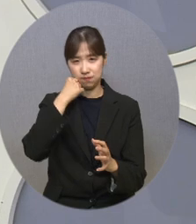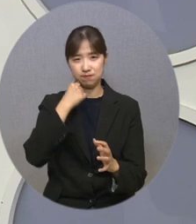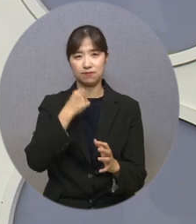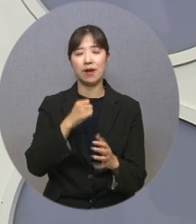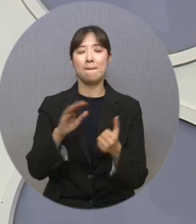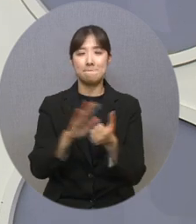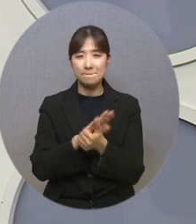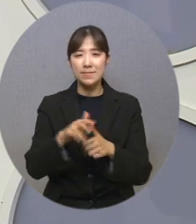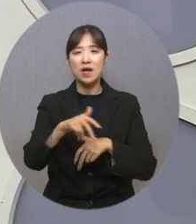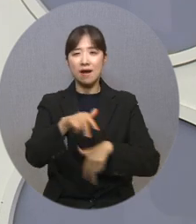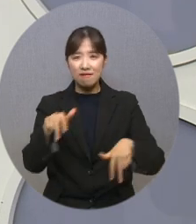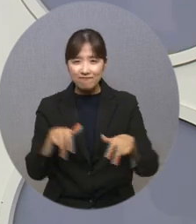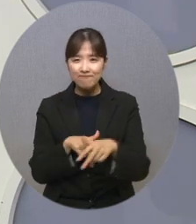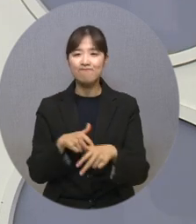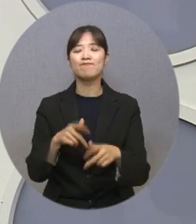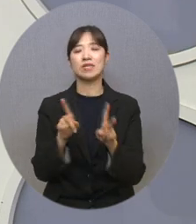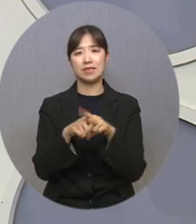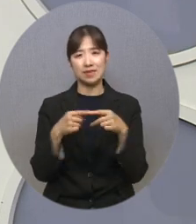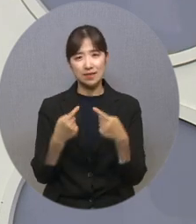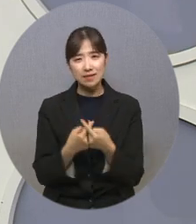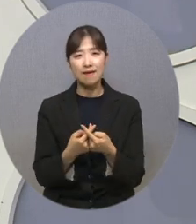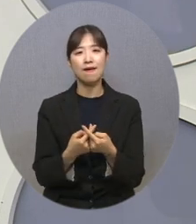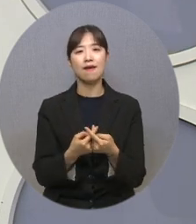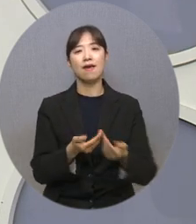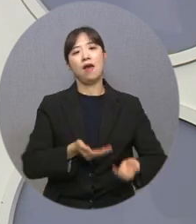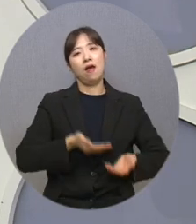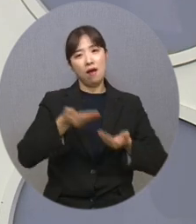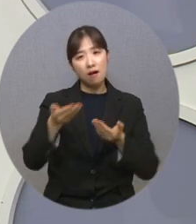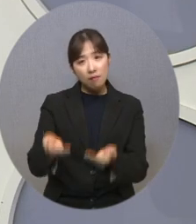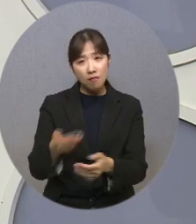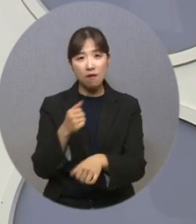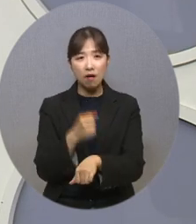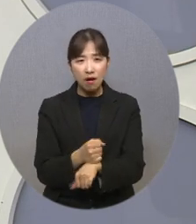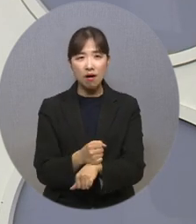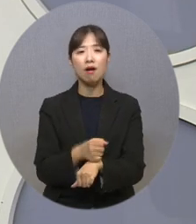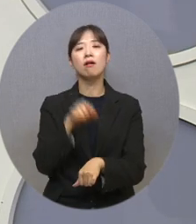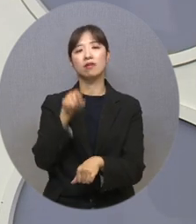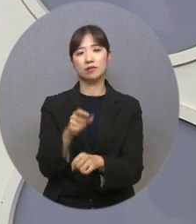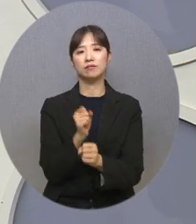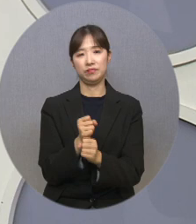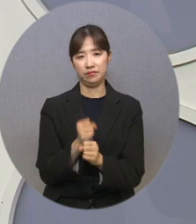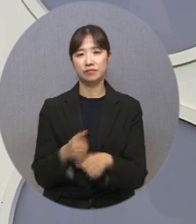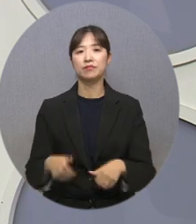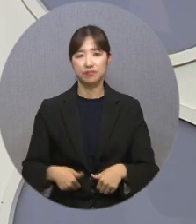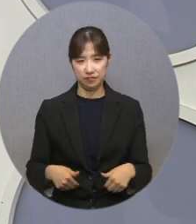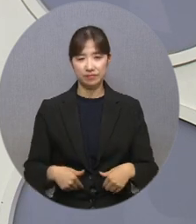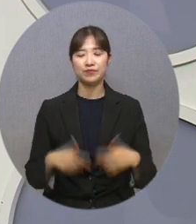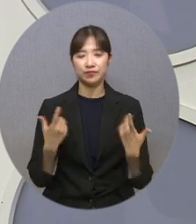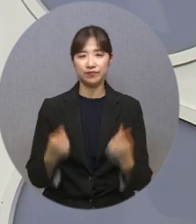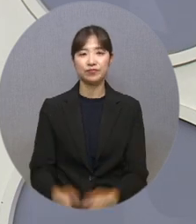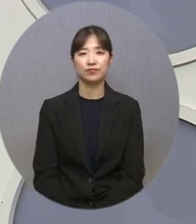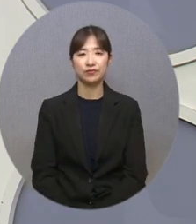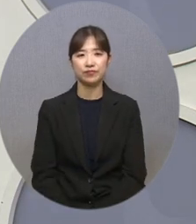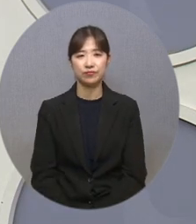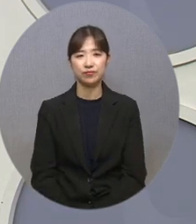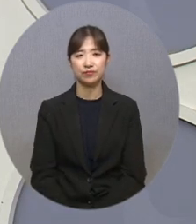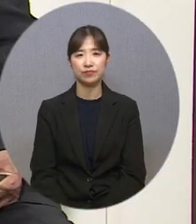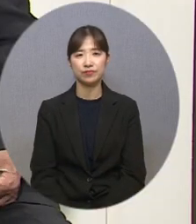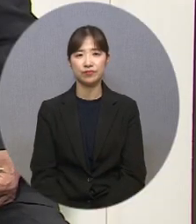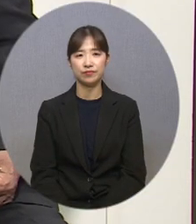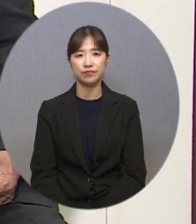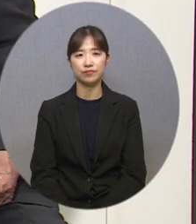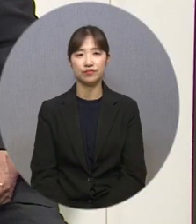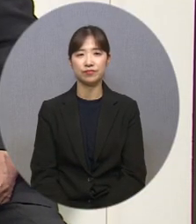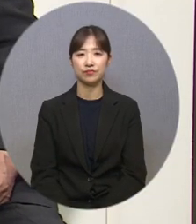이해하고 양보해 주지 않으면 뭉치는 그런 분위기는 우리가 만들 수 없지 않겠는가, 그런 생각을 자주 하곤 합니다. 그